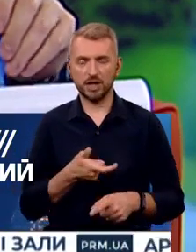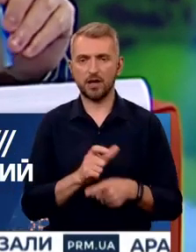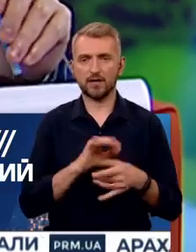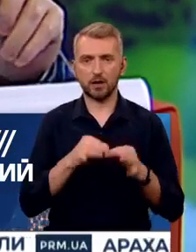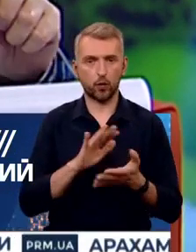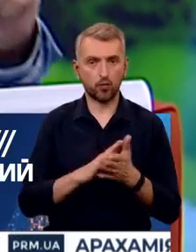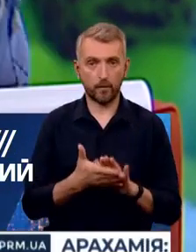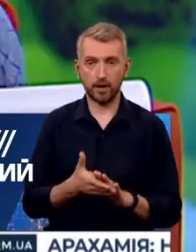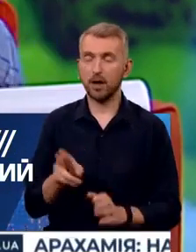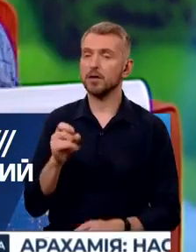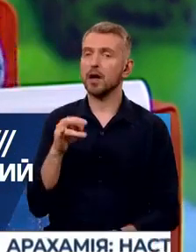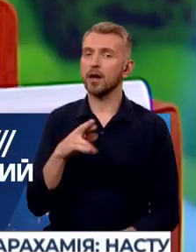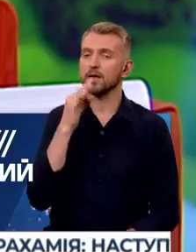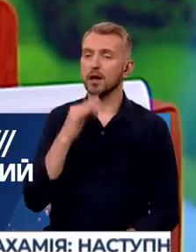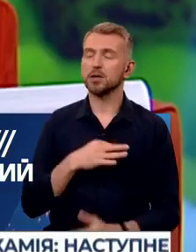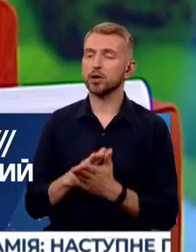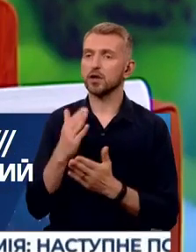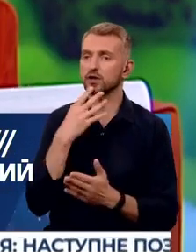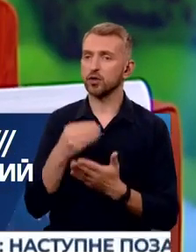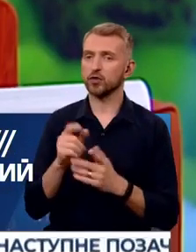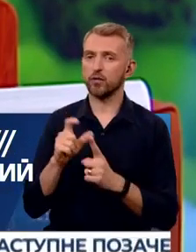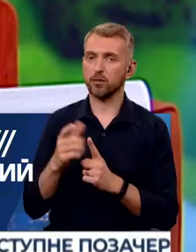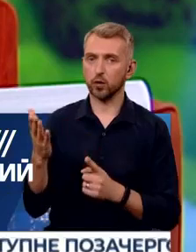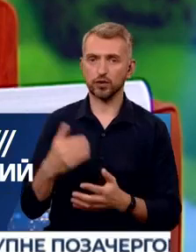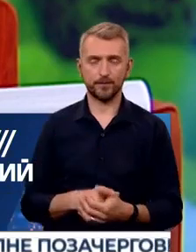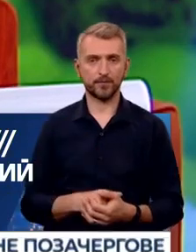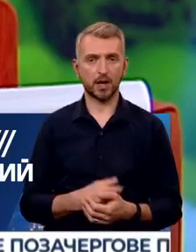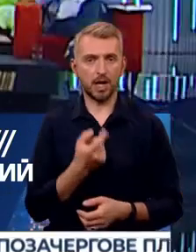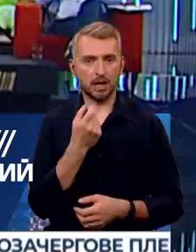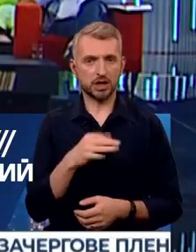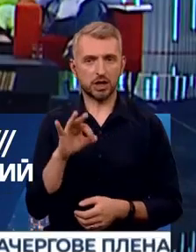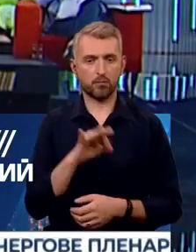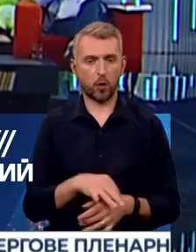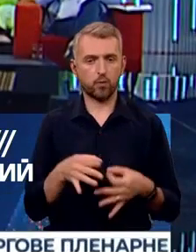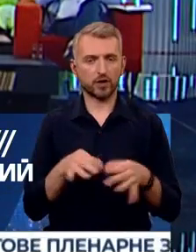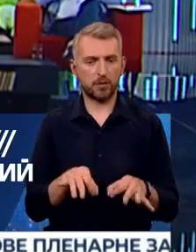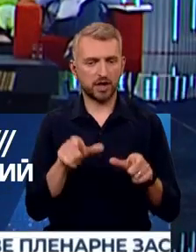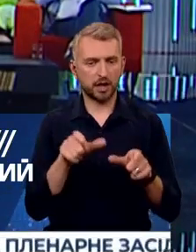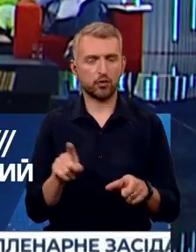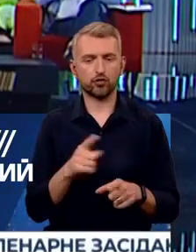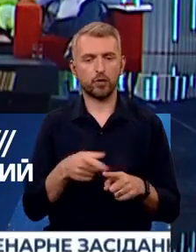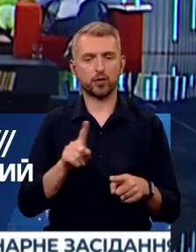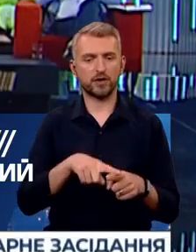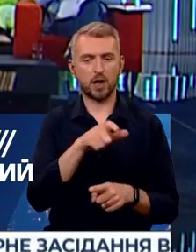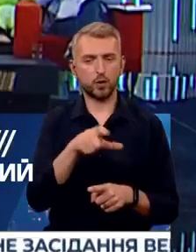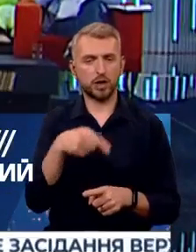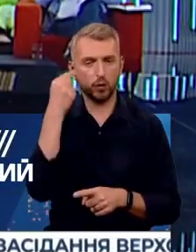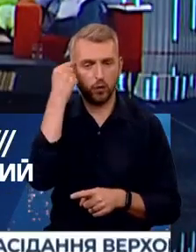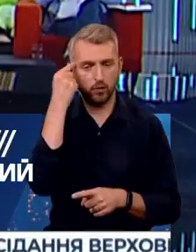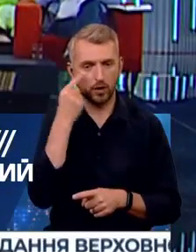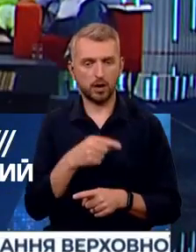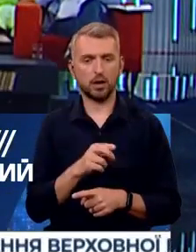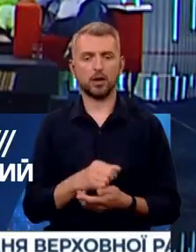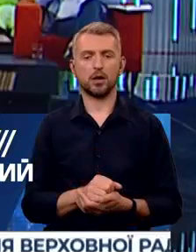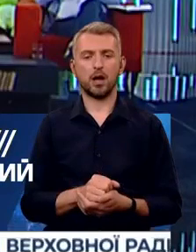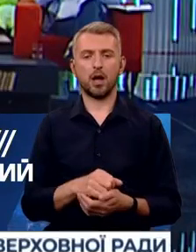умовах. Дар'я, скажи, будь ласка, свої слова, прошу. Отже, трішечки про послаблення карантину, що з цього приводу люди думають. Брікман